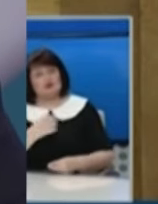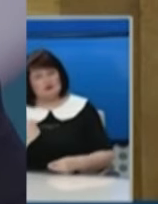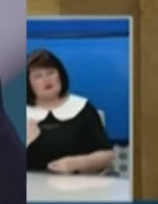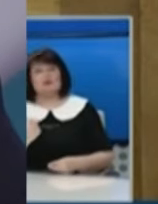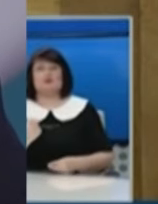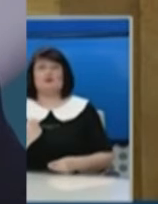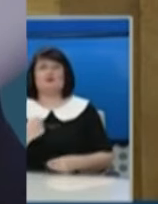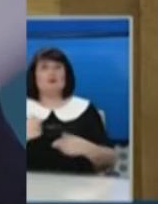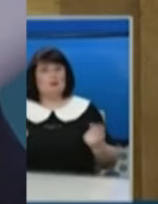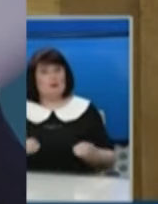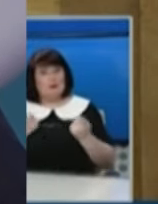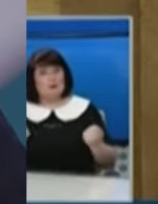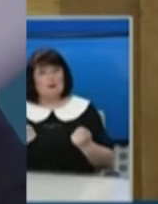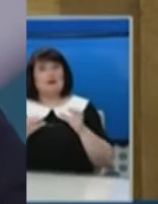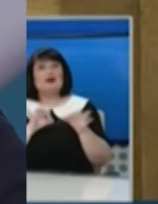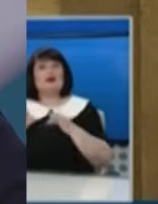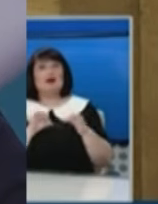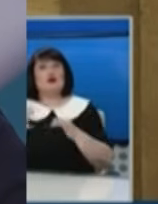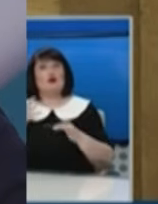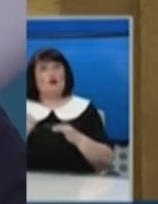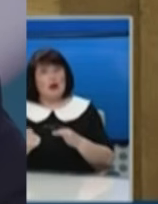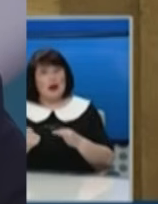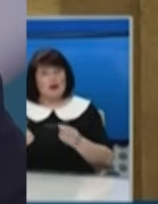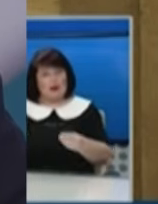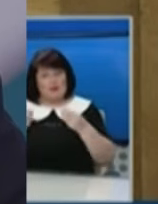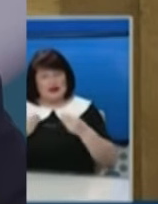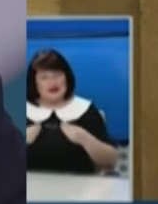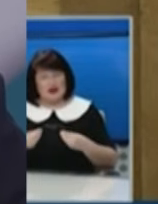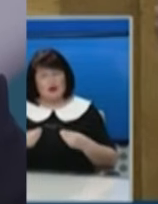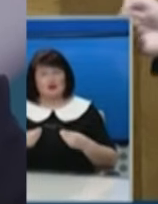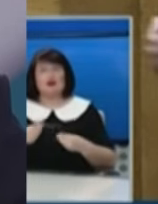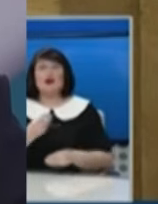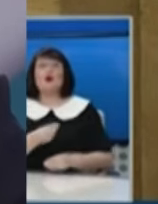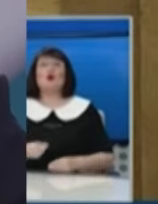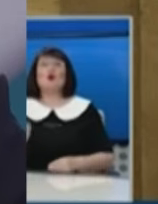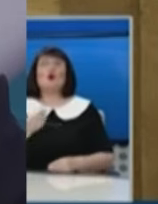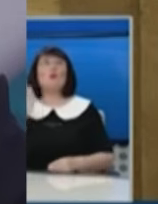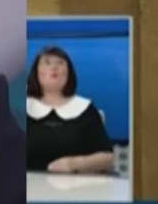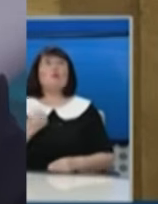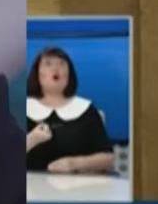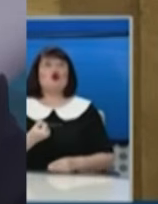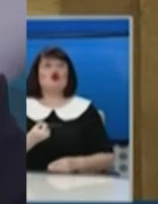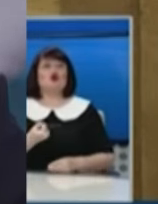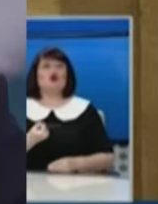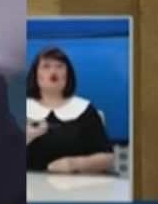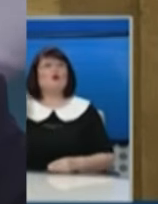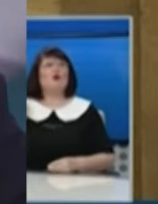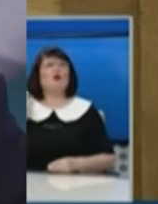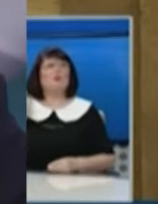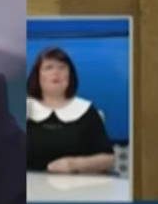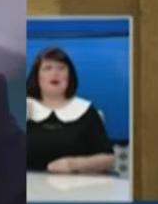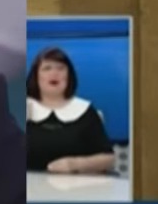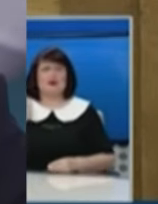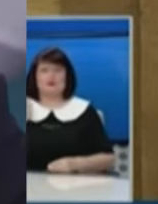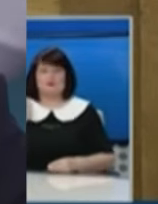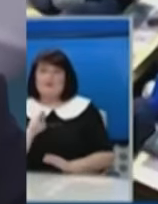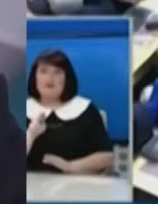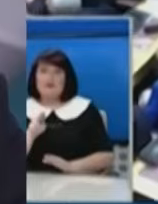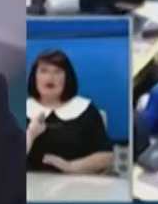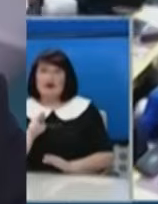κάνουμε για να στηρίξουμε την κυβέρνηση και να δυναμώσουμε τη θέση της και όχι για να υπονομεύσουμε τις προσπάθειες της υγείας που